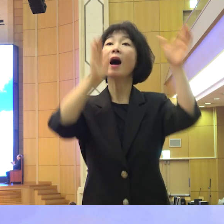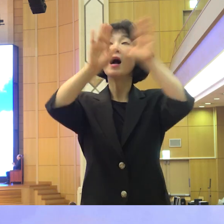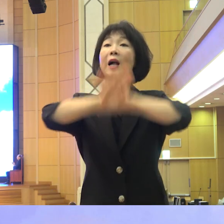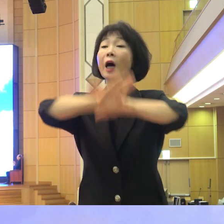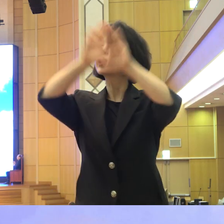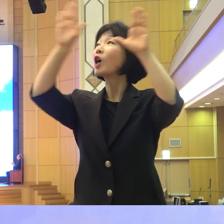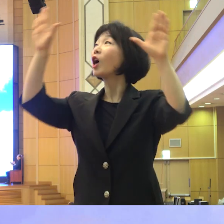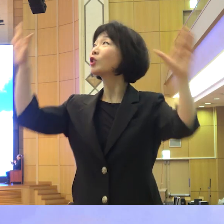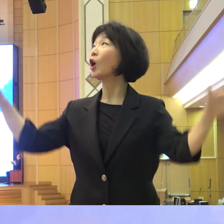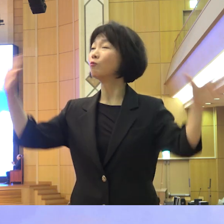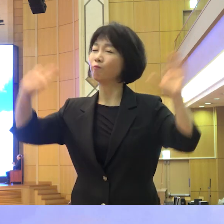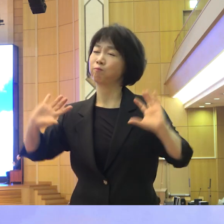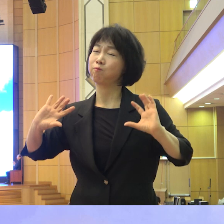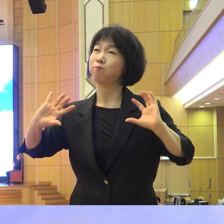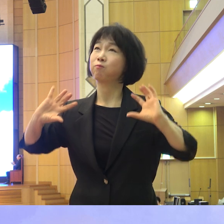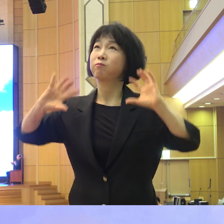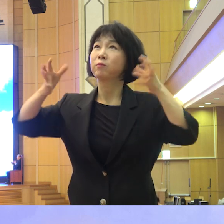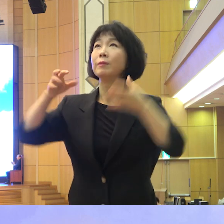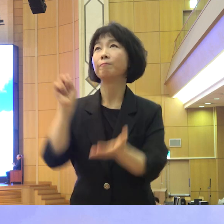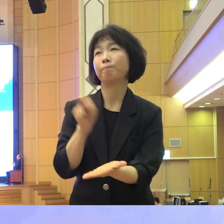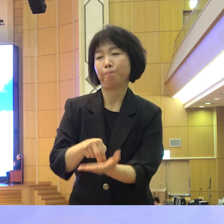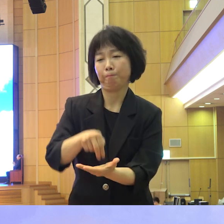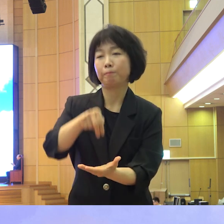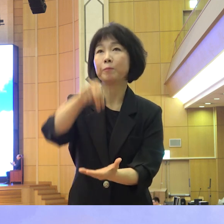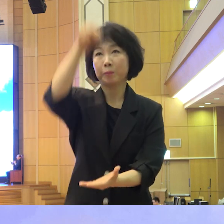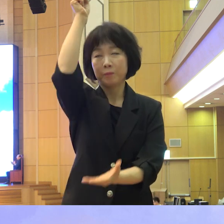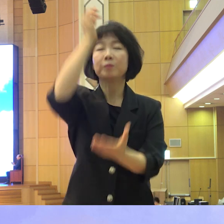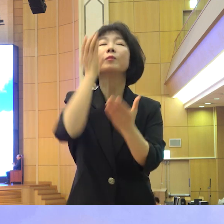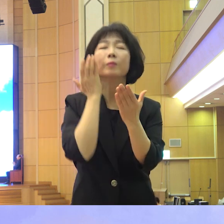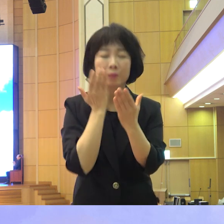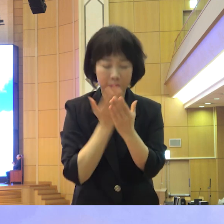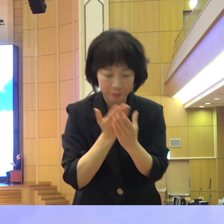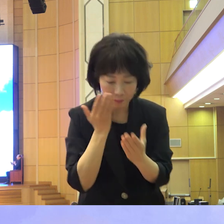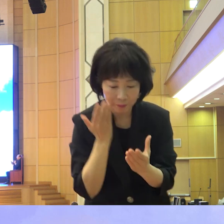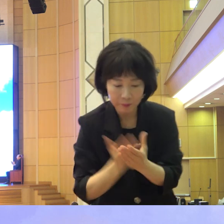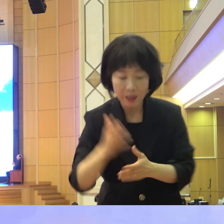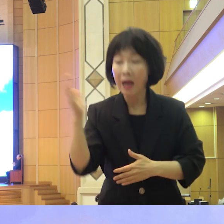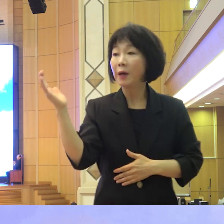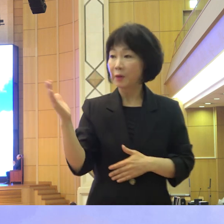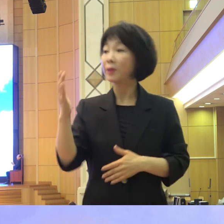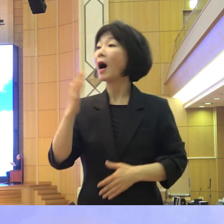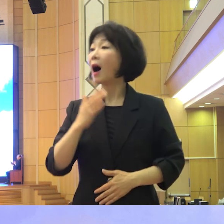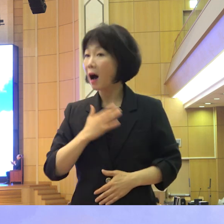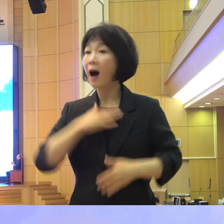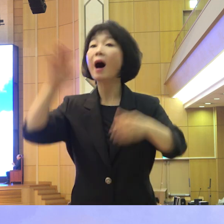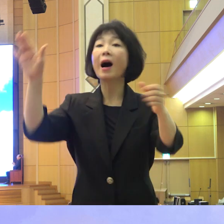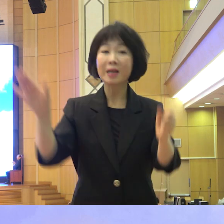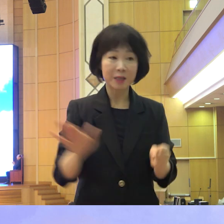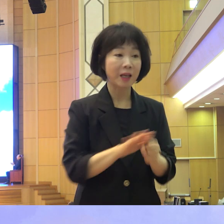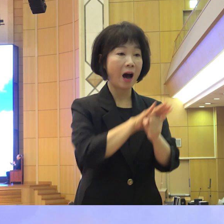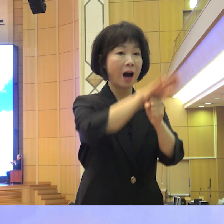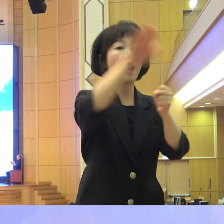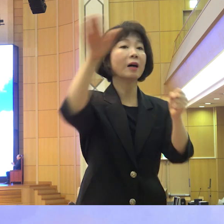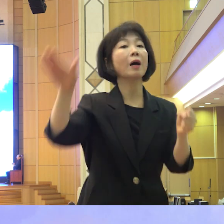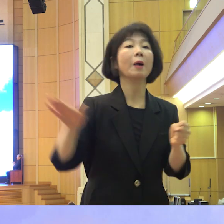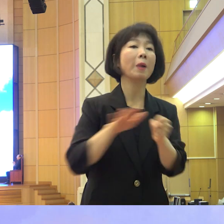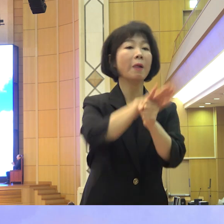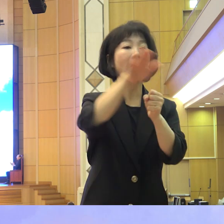떠나가는 날 천국 가게 하소서.